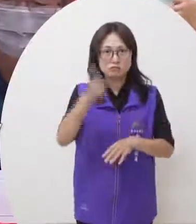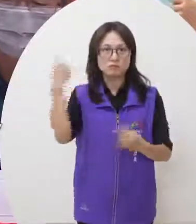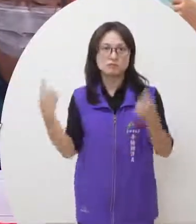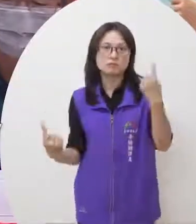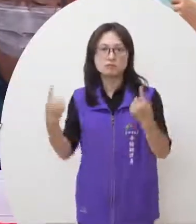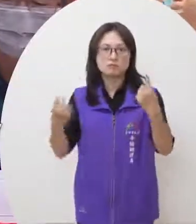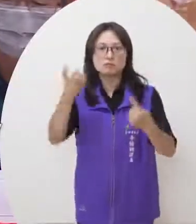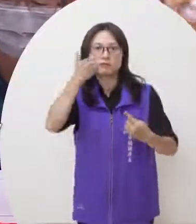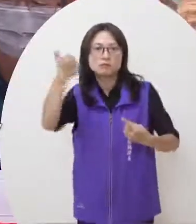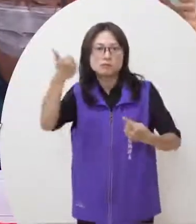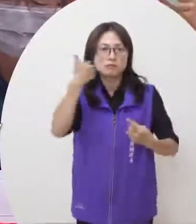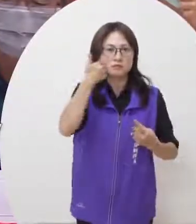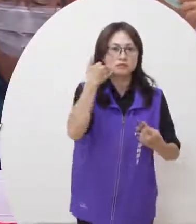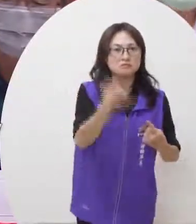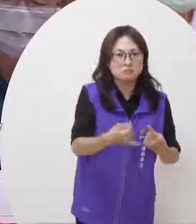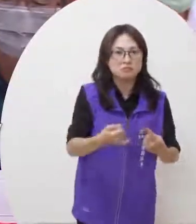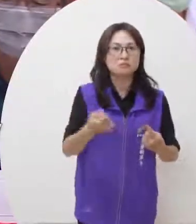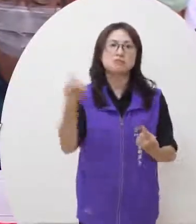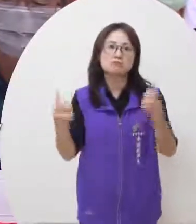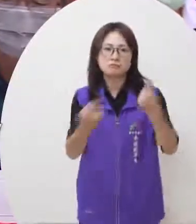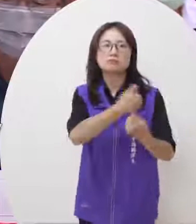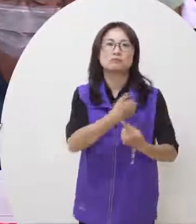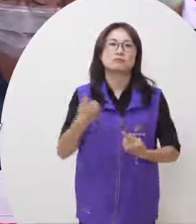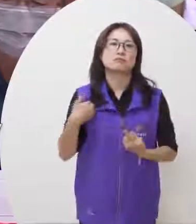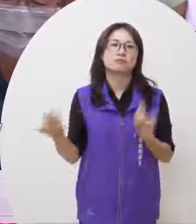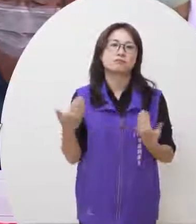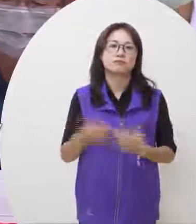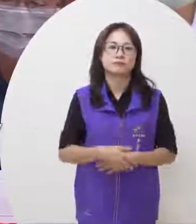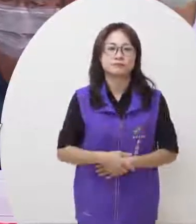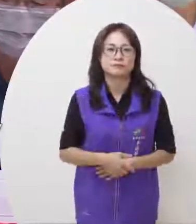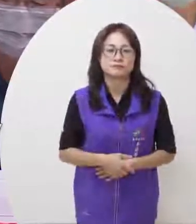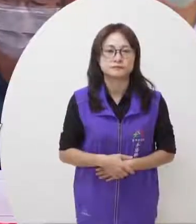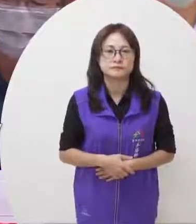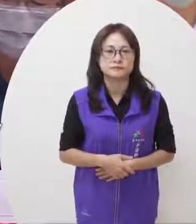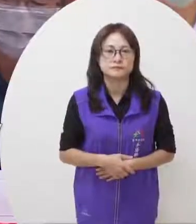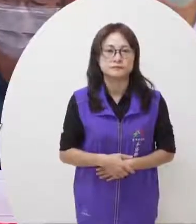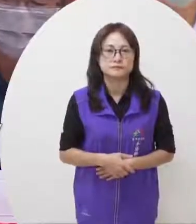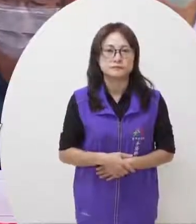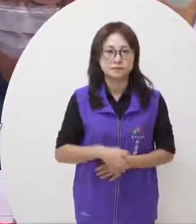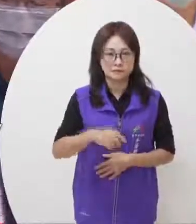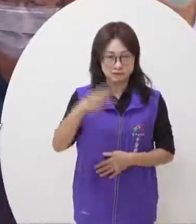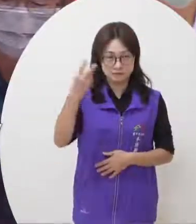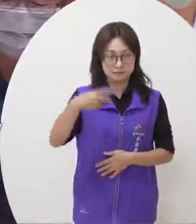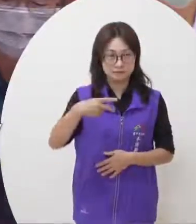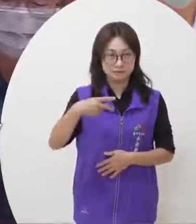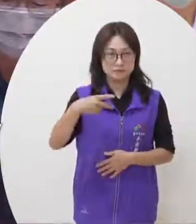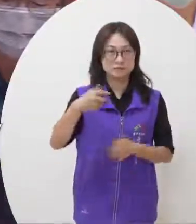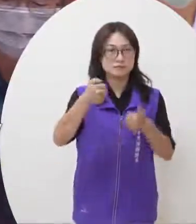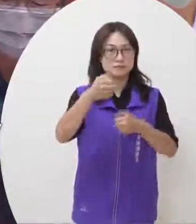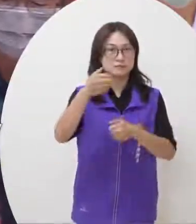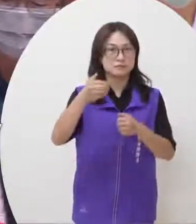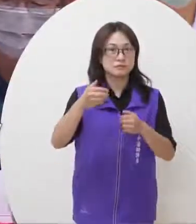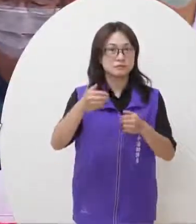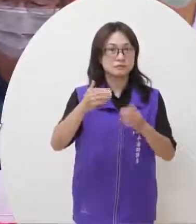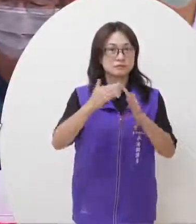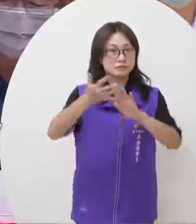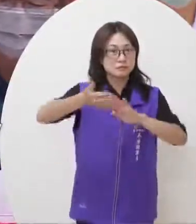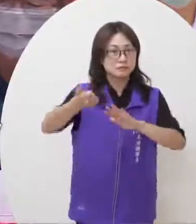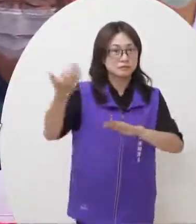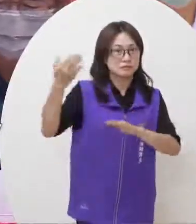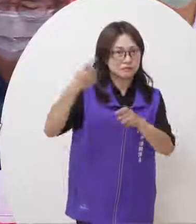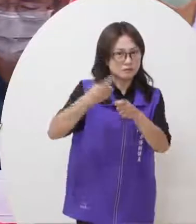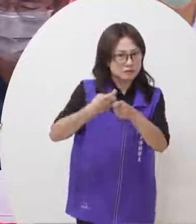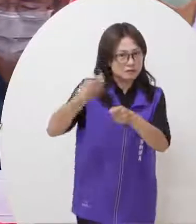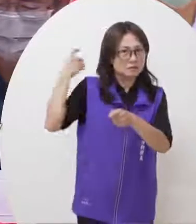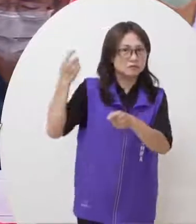过来就是要讲你所讲的迄件就对了吼。真正感谢市长吼，十几年前吼，伫张廖乃伦议